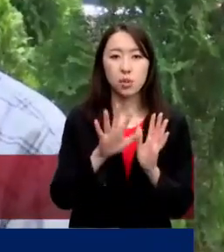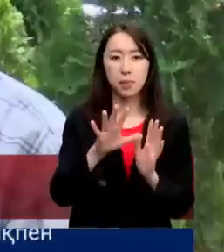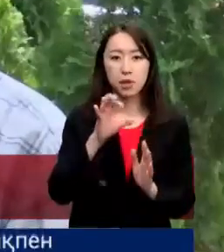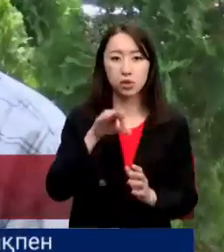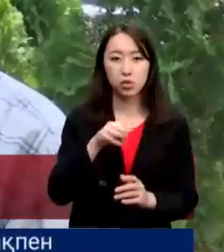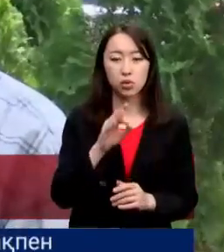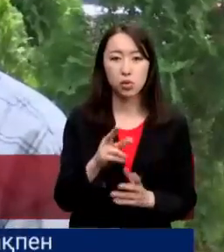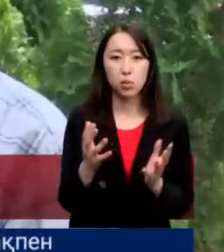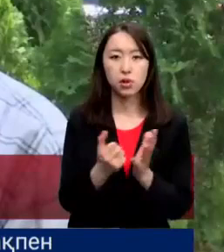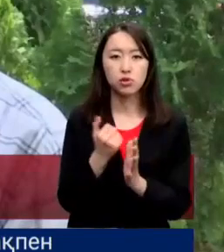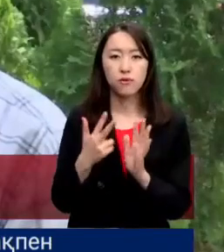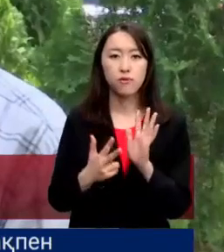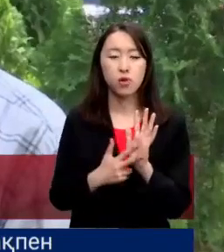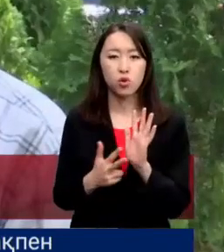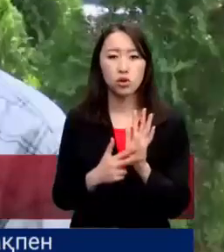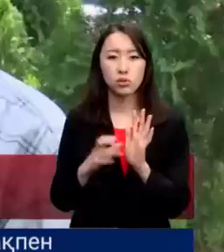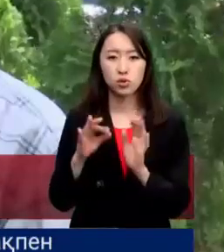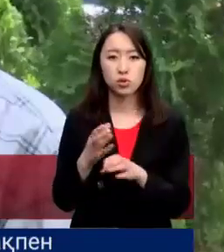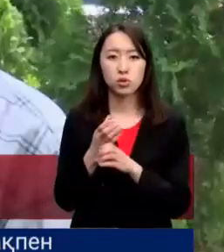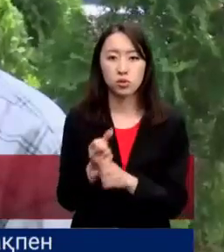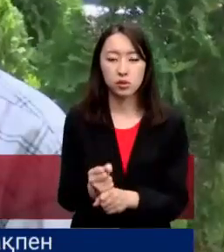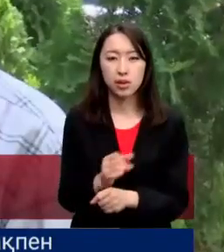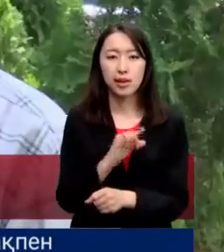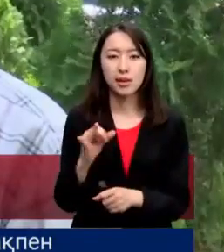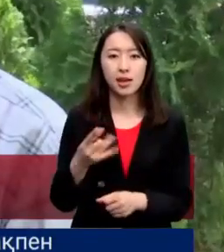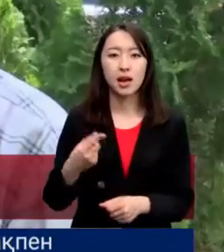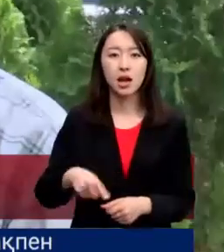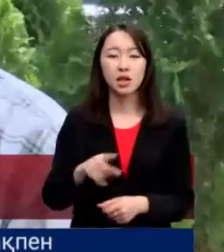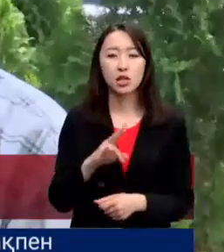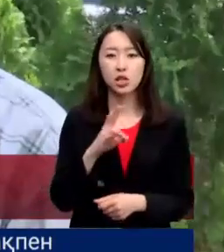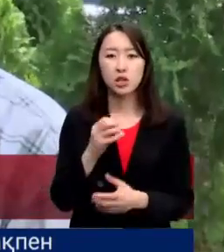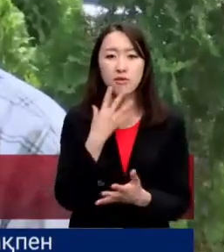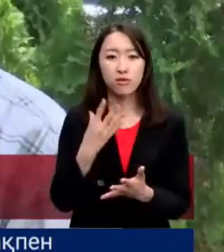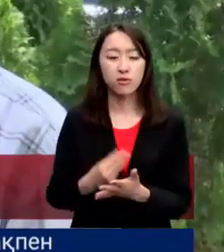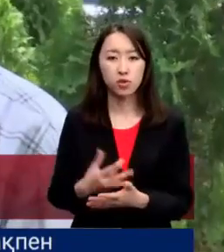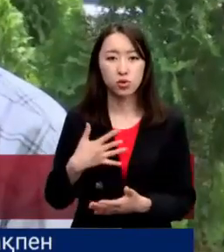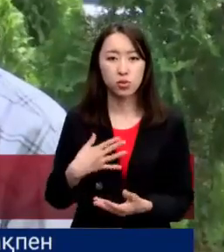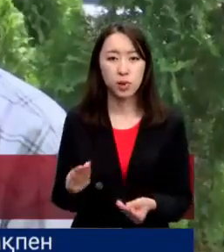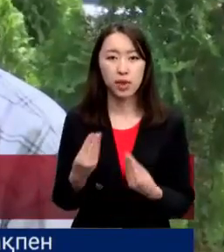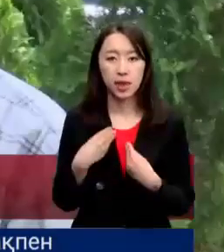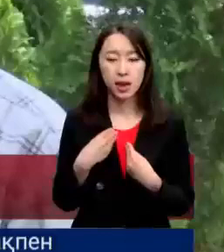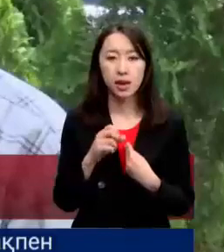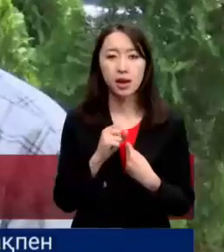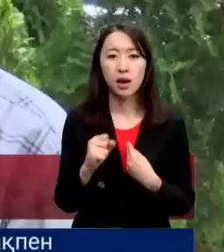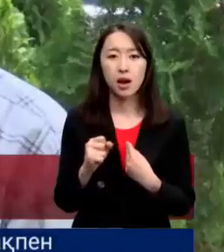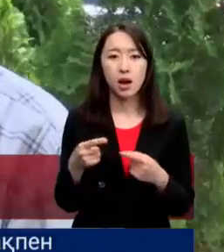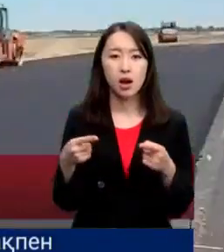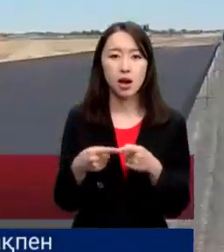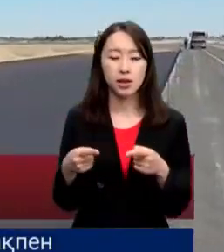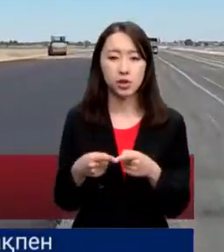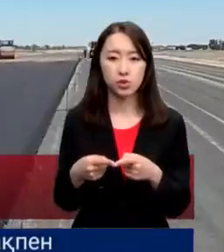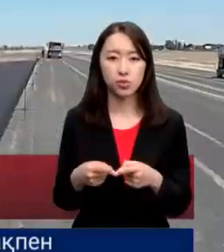у меня получилось 8 соток. И то они не в частную собственность дали, а в